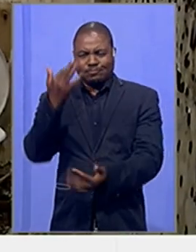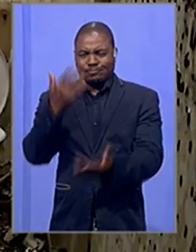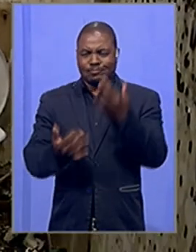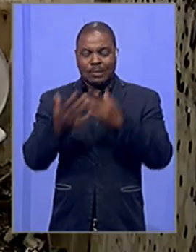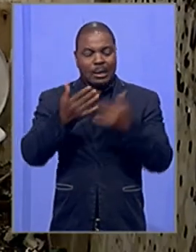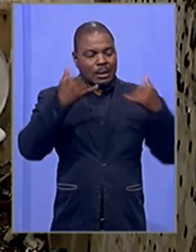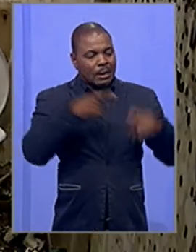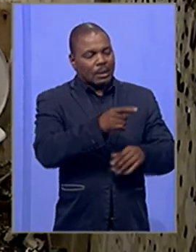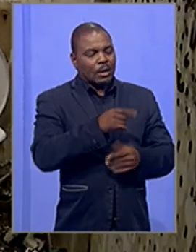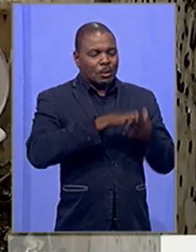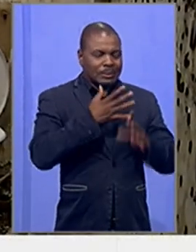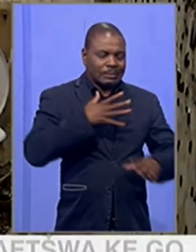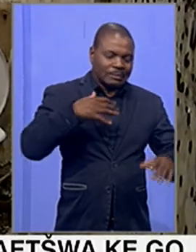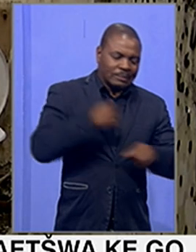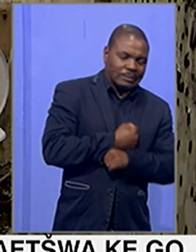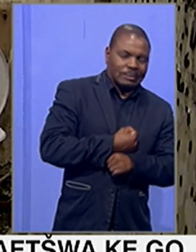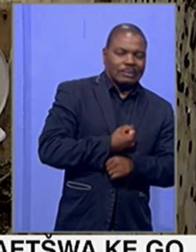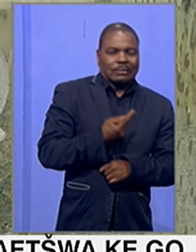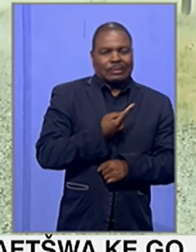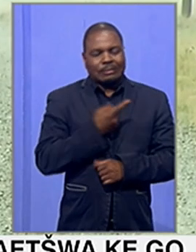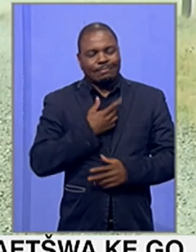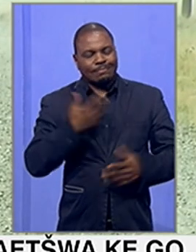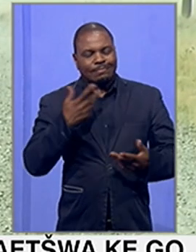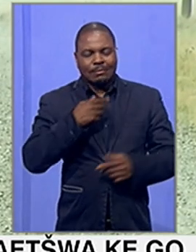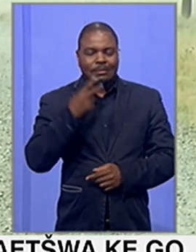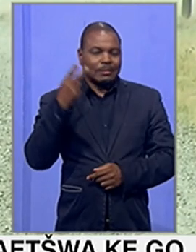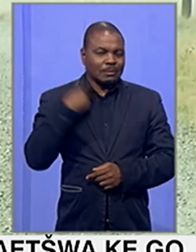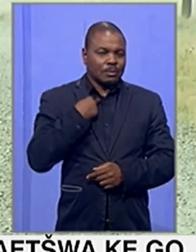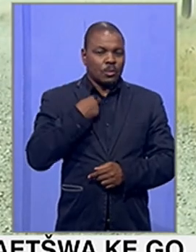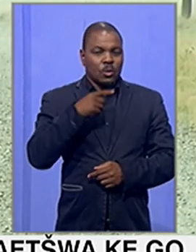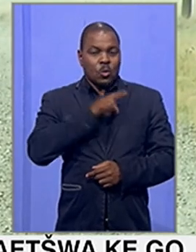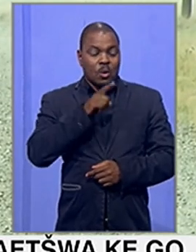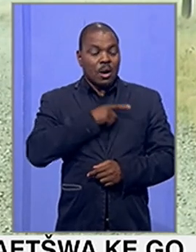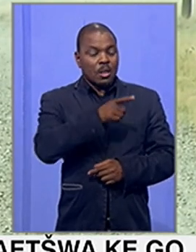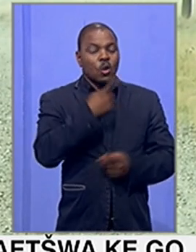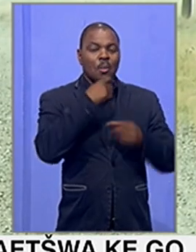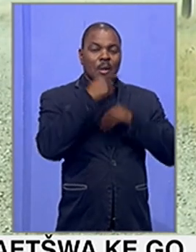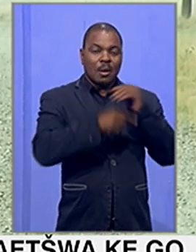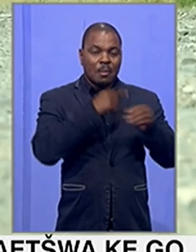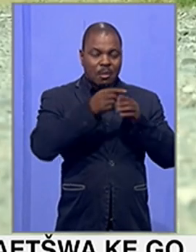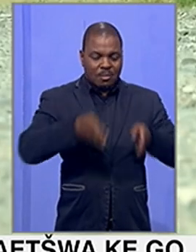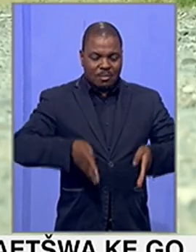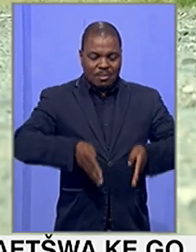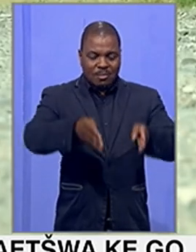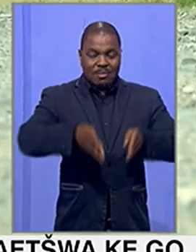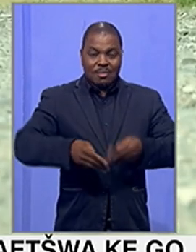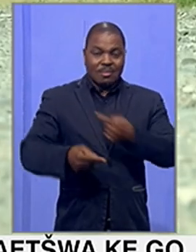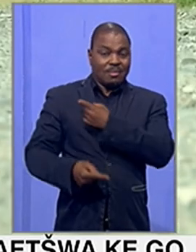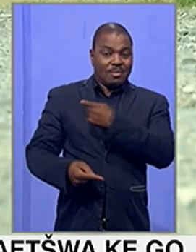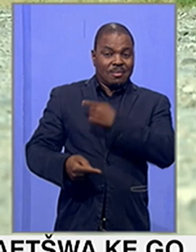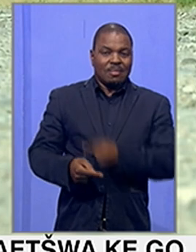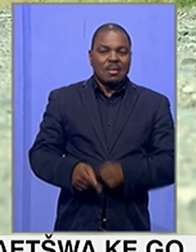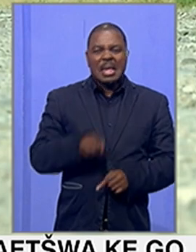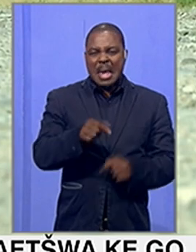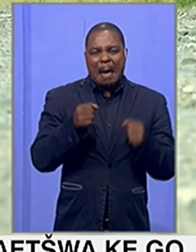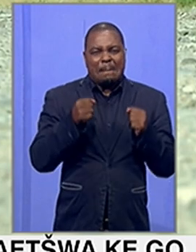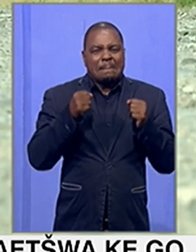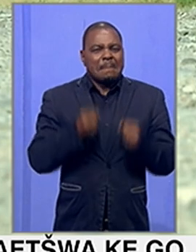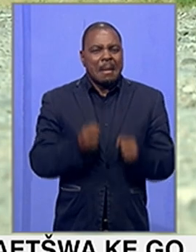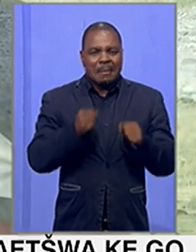ikotlhaela seno. Baagi ba ne ba sa itumelele seemo sa tsela e magareng ga matsheng le molelema. Tsela eno e santse le mo seemong se se